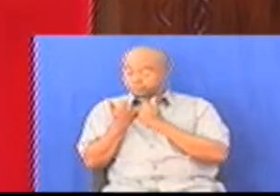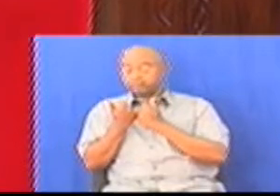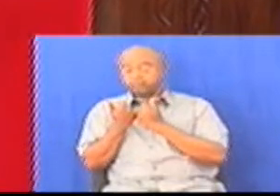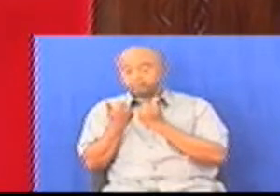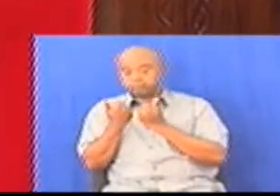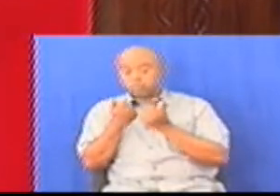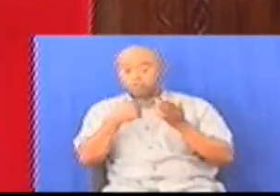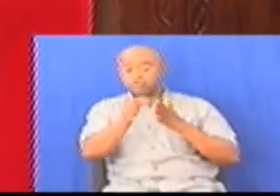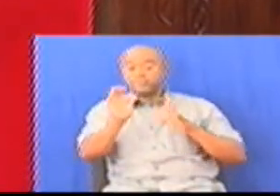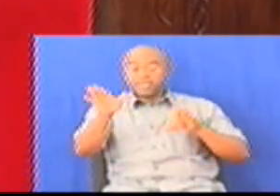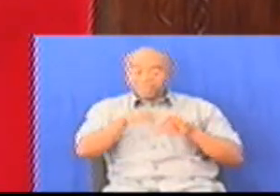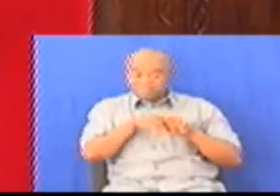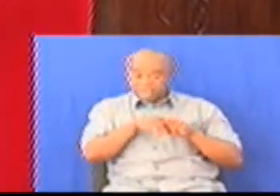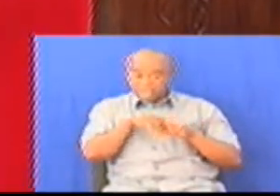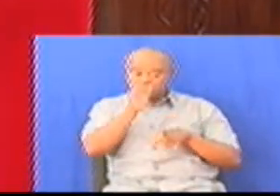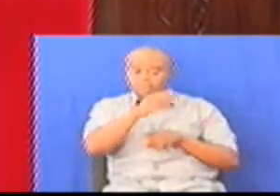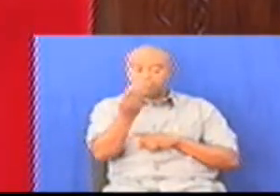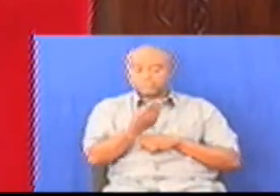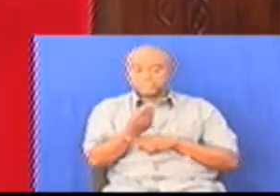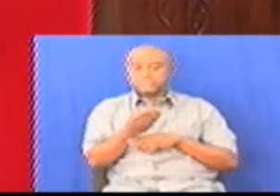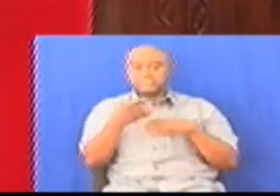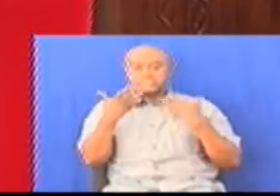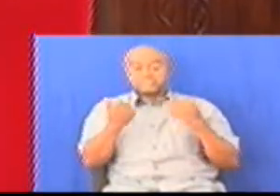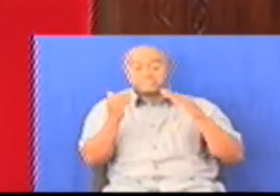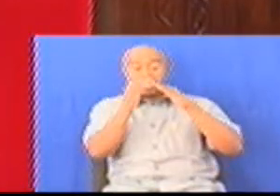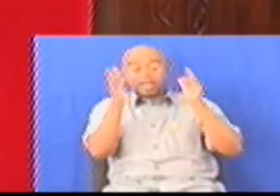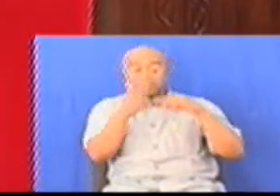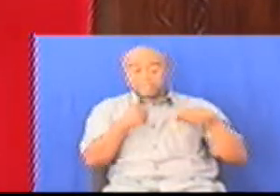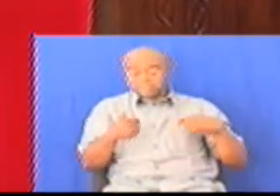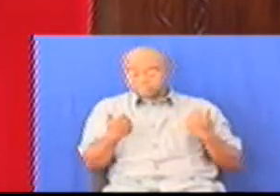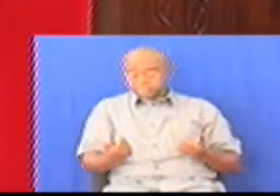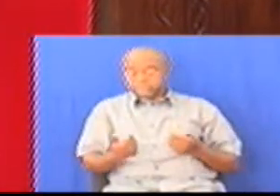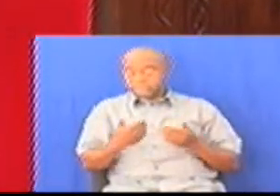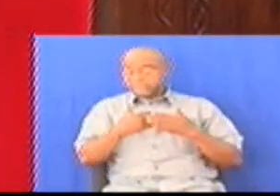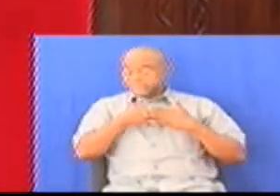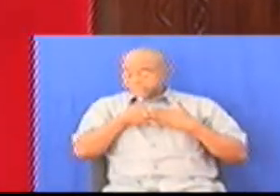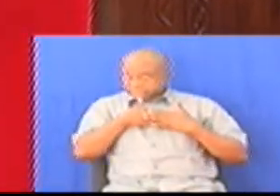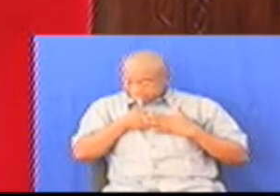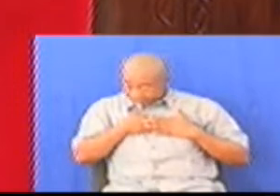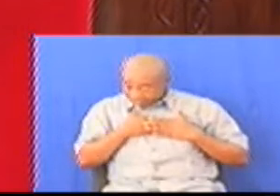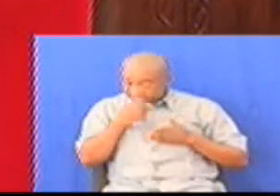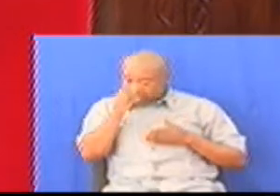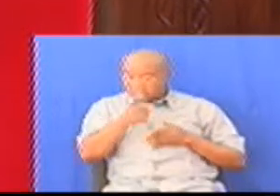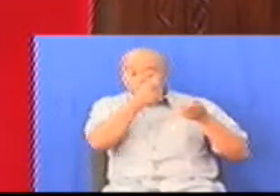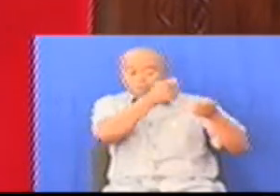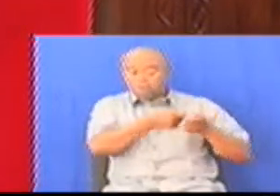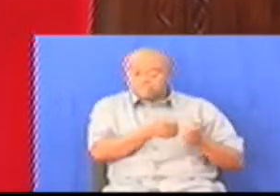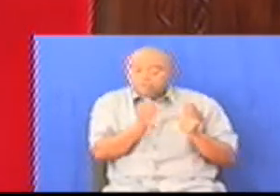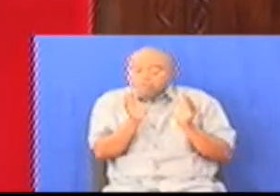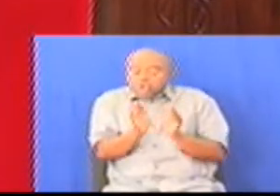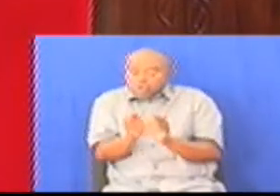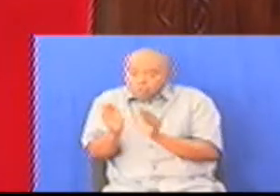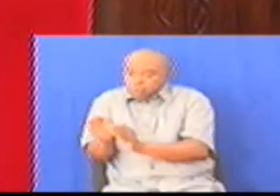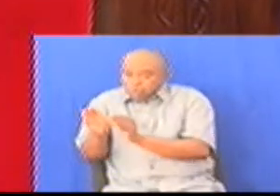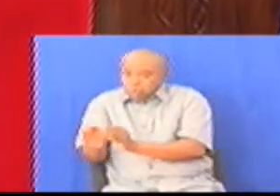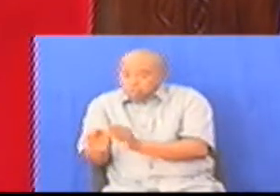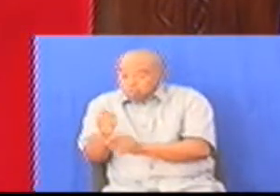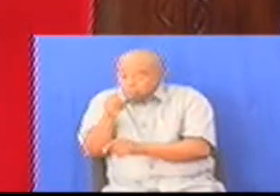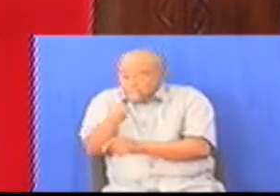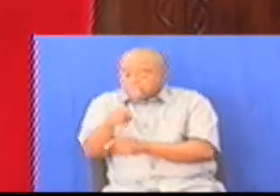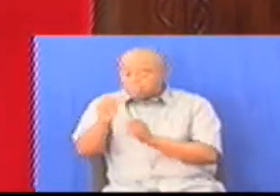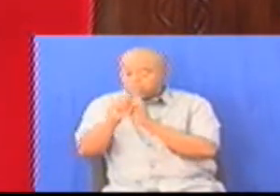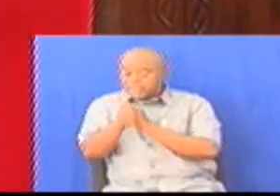upinzani bungeni inaitaka serikali kuona namna ya kuwapa motisha ya kodi, tax incentive, wakulima wadogo wadogo wanaowakilisha takriban